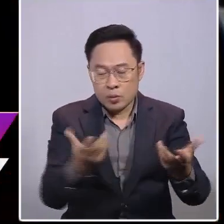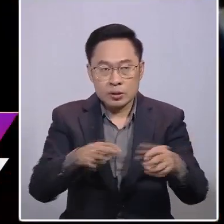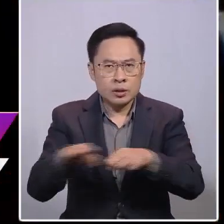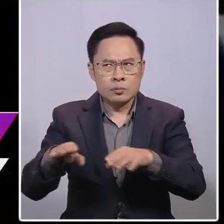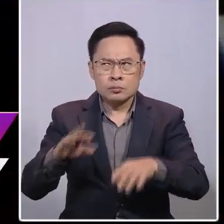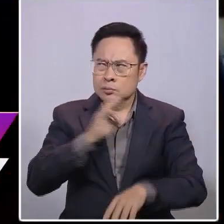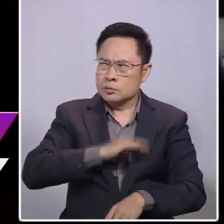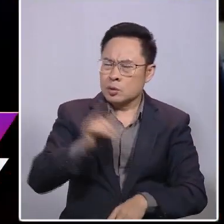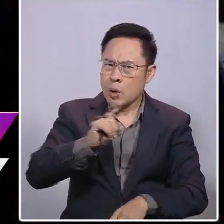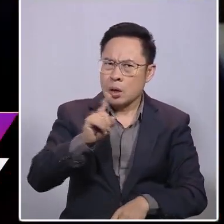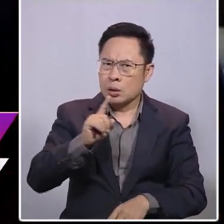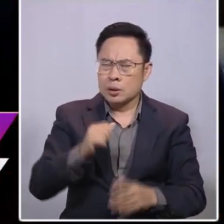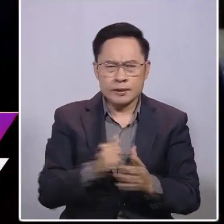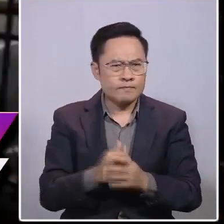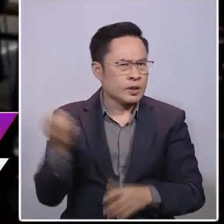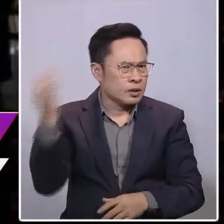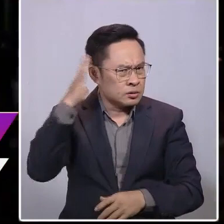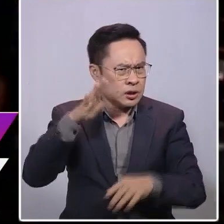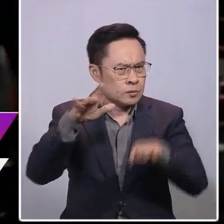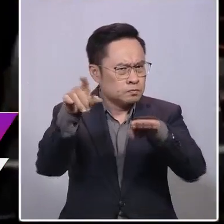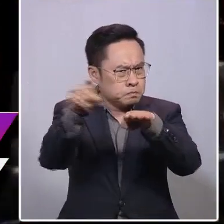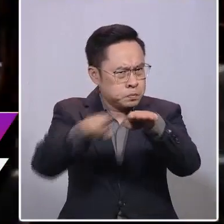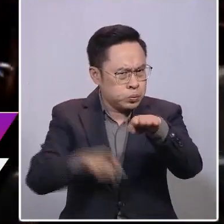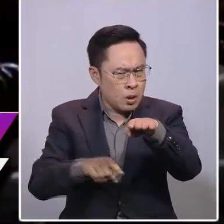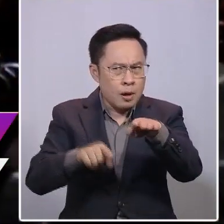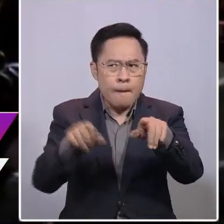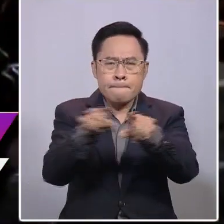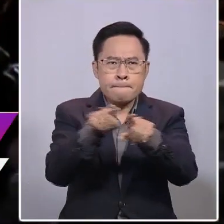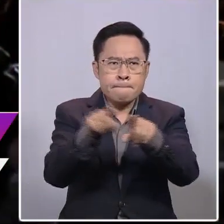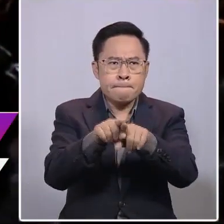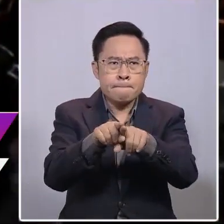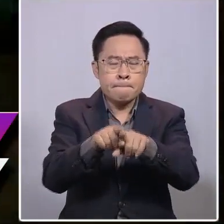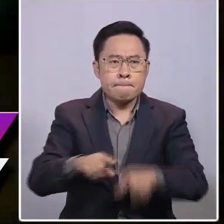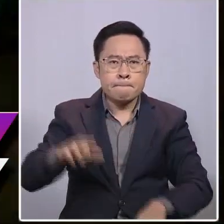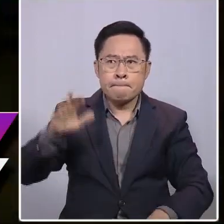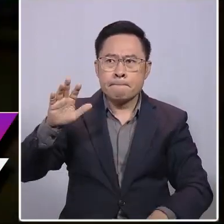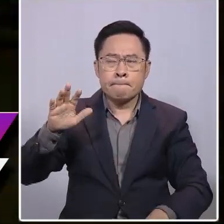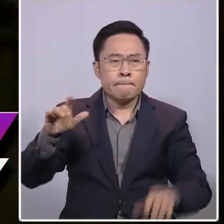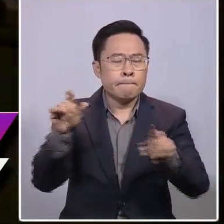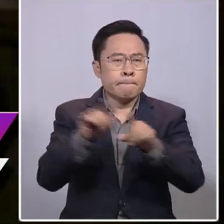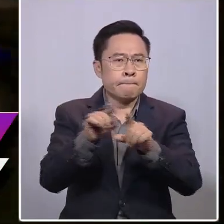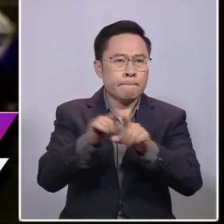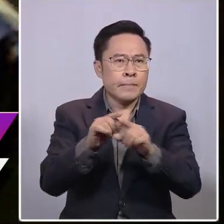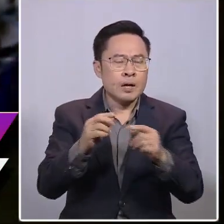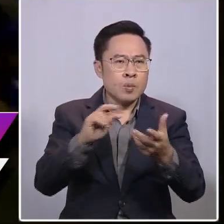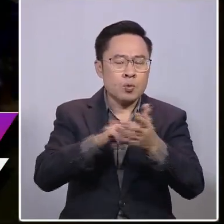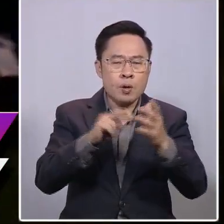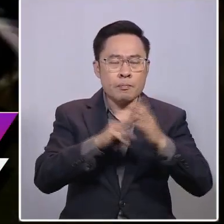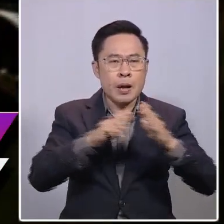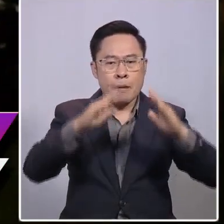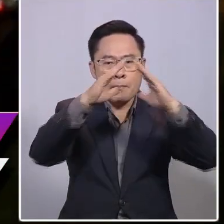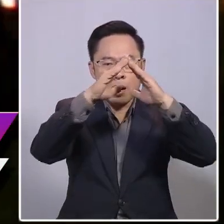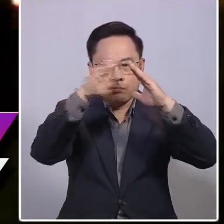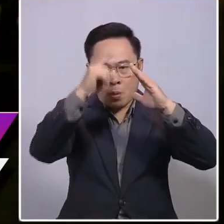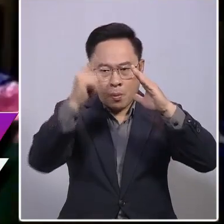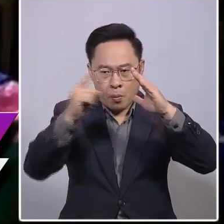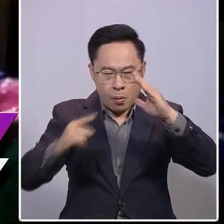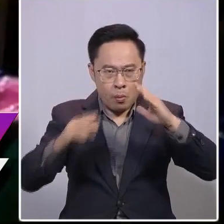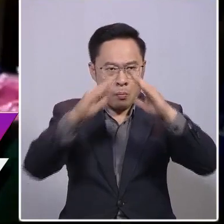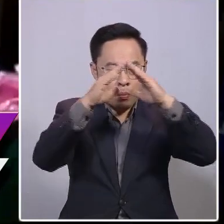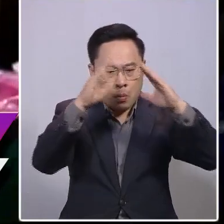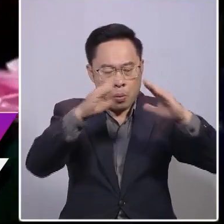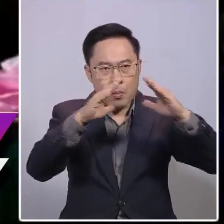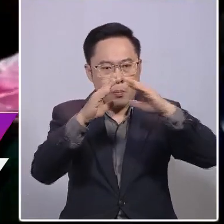แต่อยู่ๆเกิดเสียงดังครับเหมือนมีสุนัขวิ่งไล่กันบนหลังคาบ้านหลังคาตลาดมันดังกุบกับกุบ